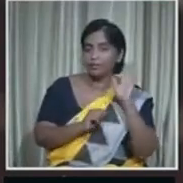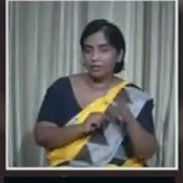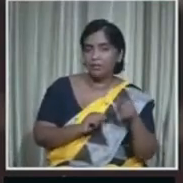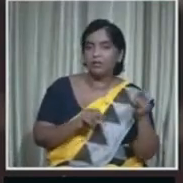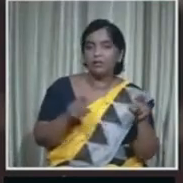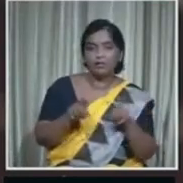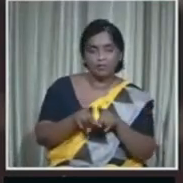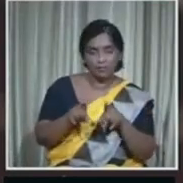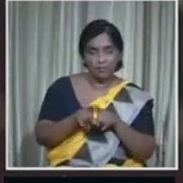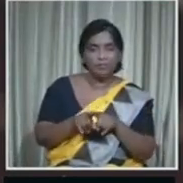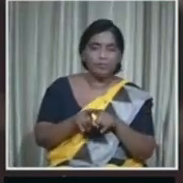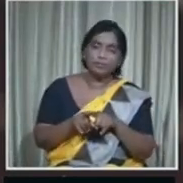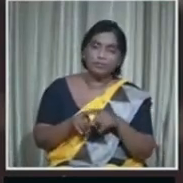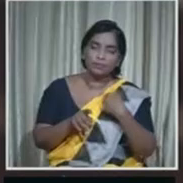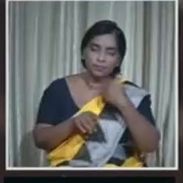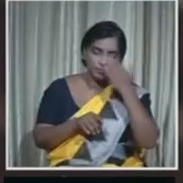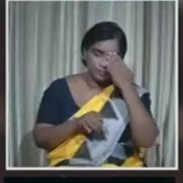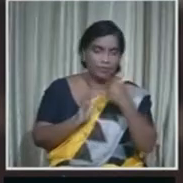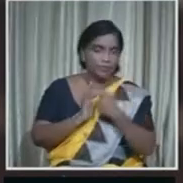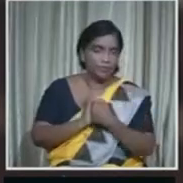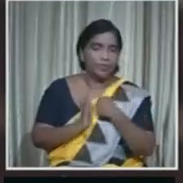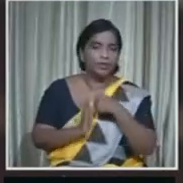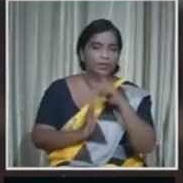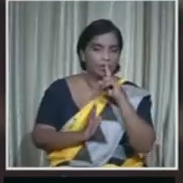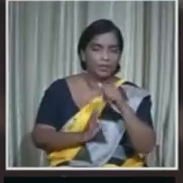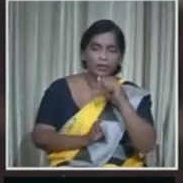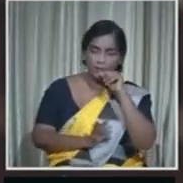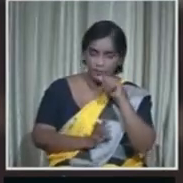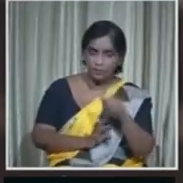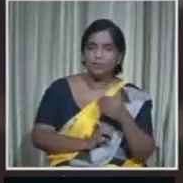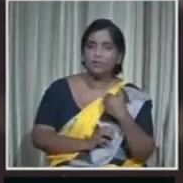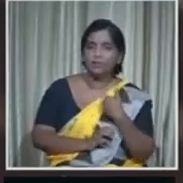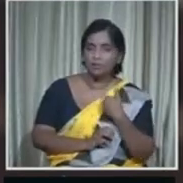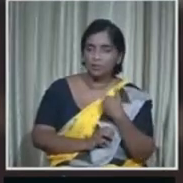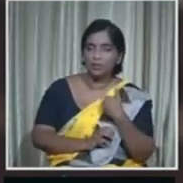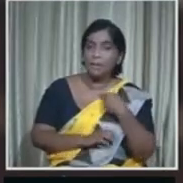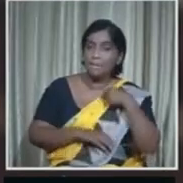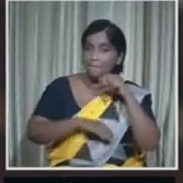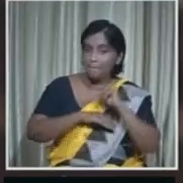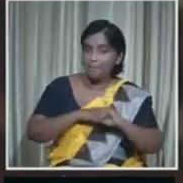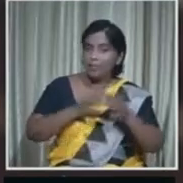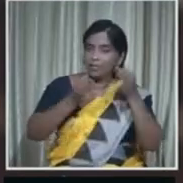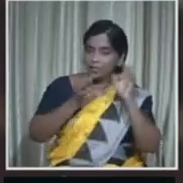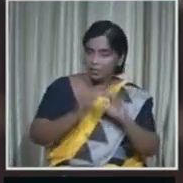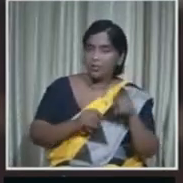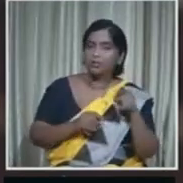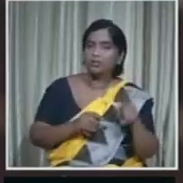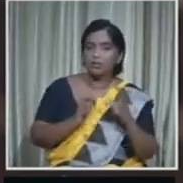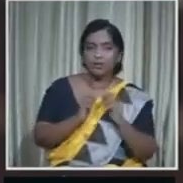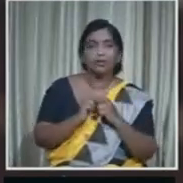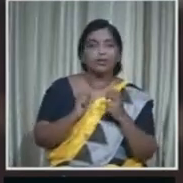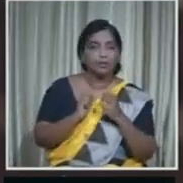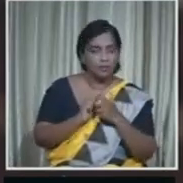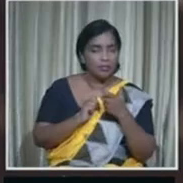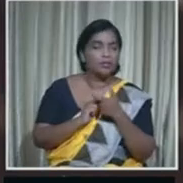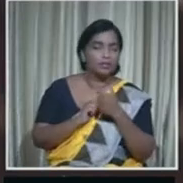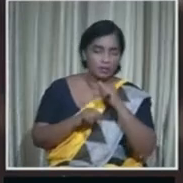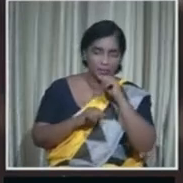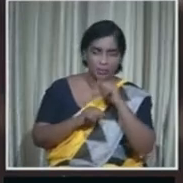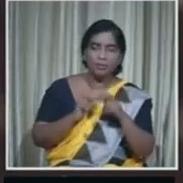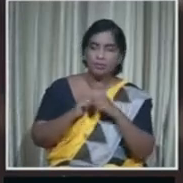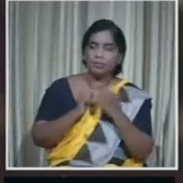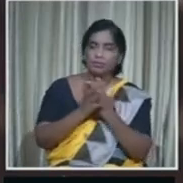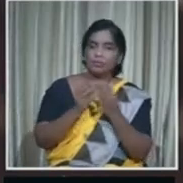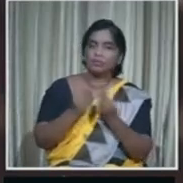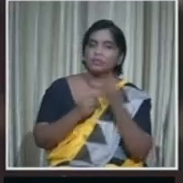අපි ඊටාත්ම ගෞරවයෙන් කියනවා අපි අනිවාර්යයෙන්ම සැලසුම් සහගත ලෙස මේ ප්‍රශ්න ටිකට අනිවාර්යයෙන්ම විසඳුම්